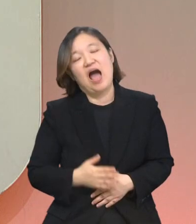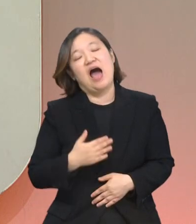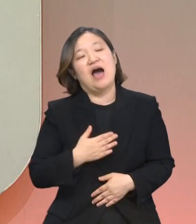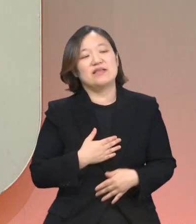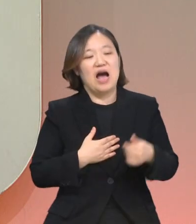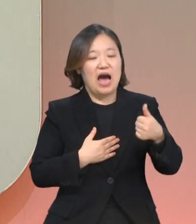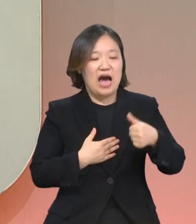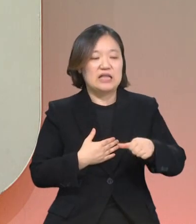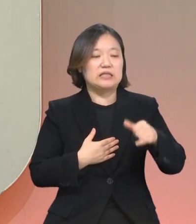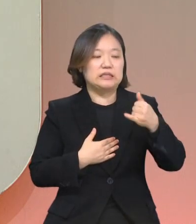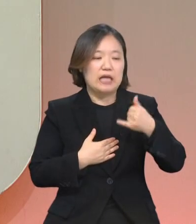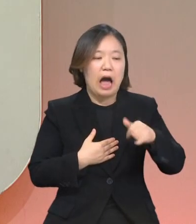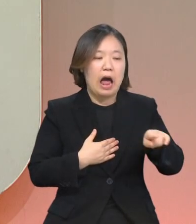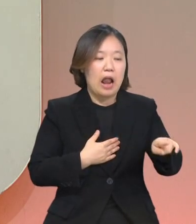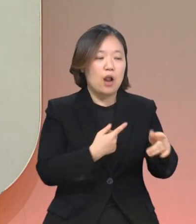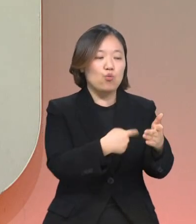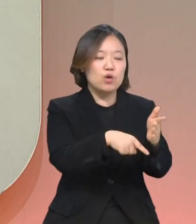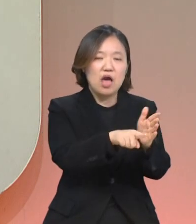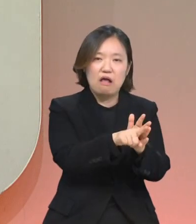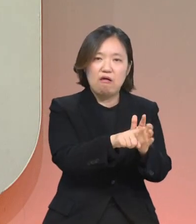이렇게 이제 오로지